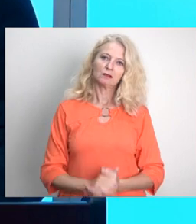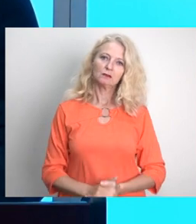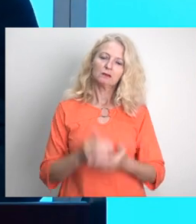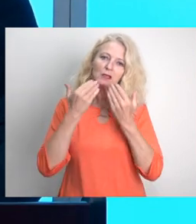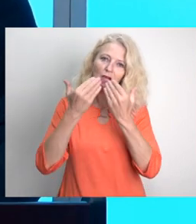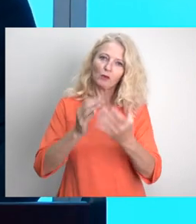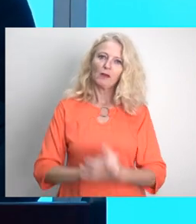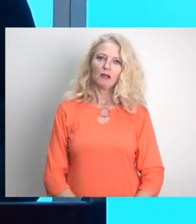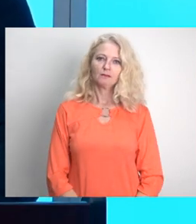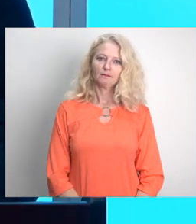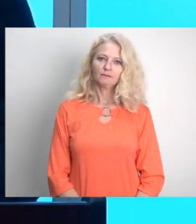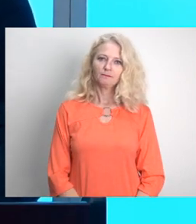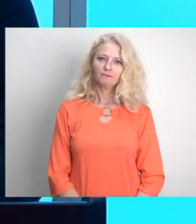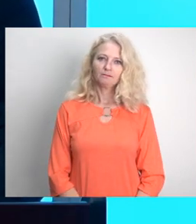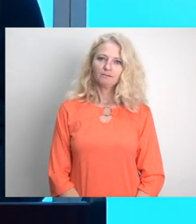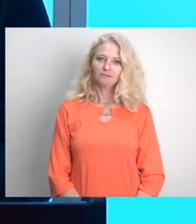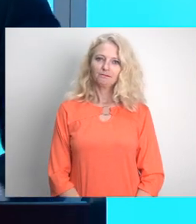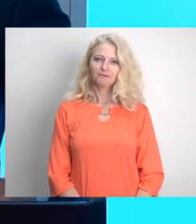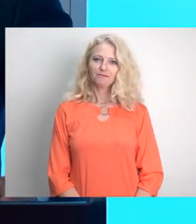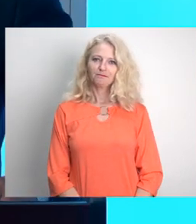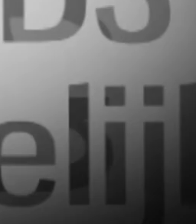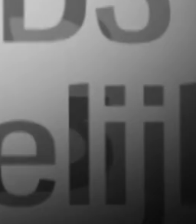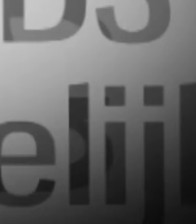hier goed op orde hebben. Ik dank u.